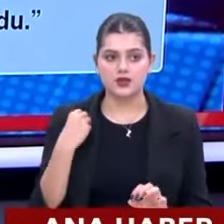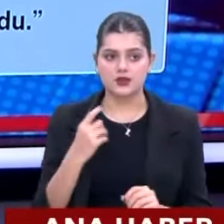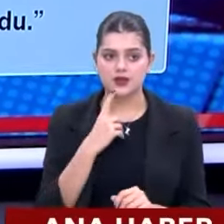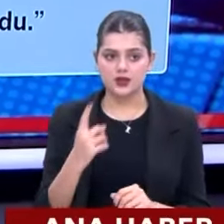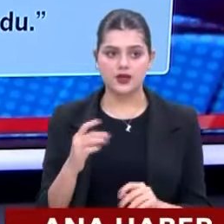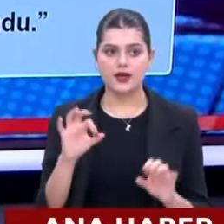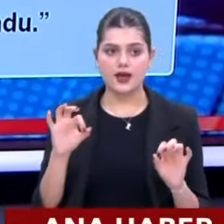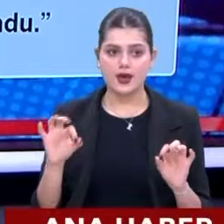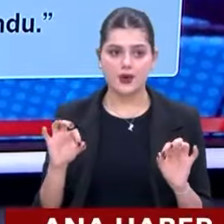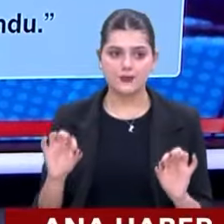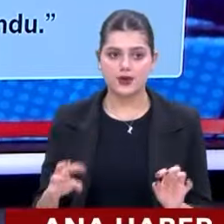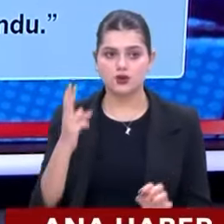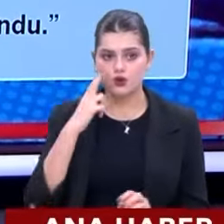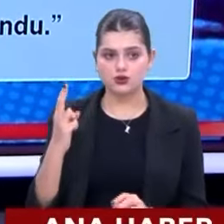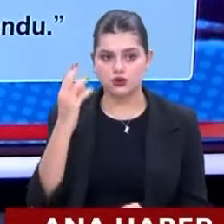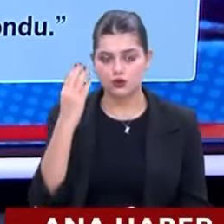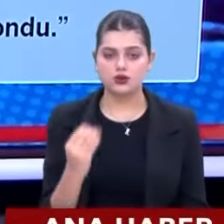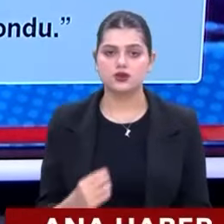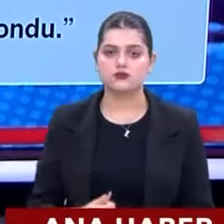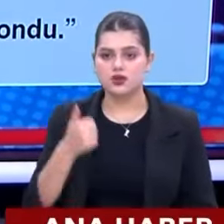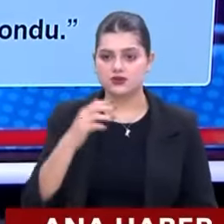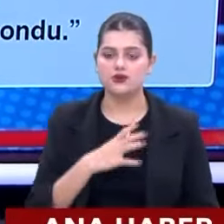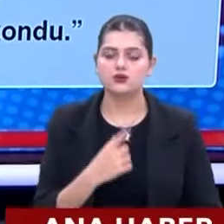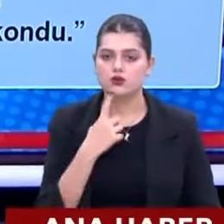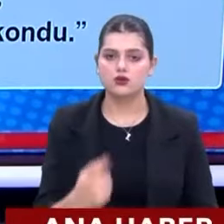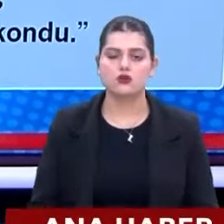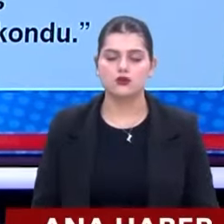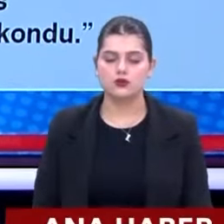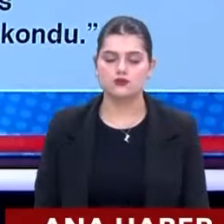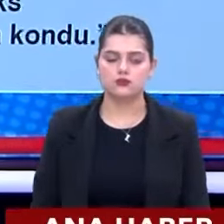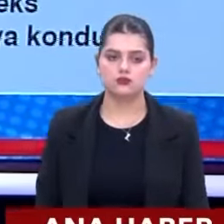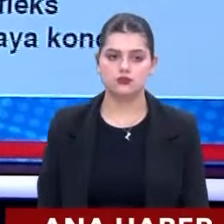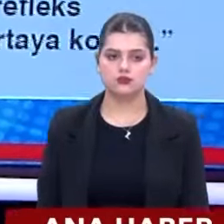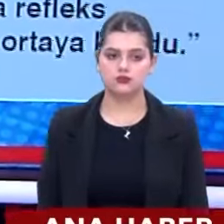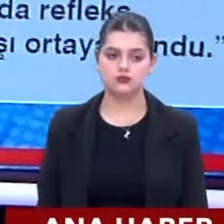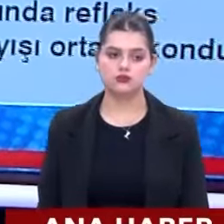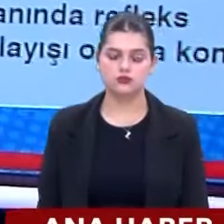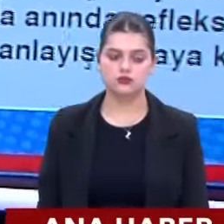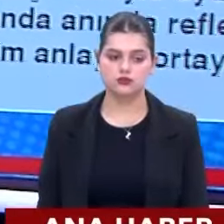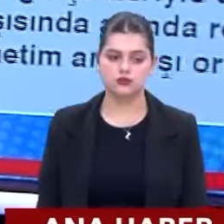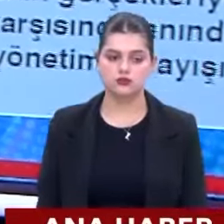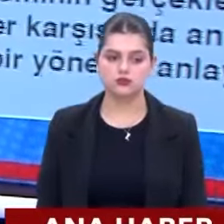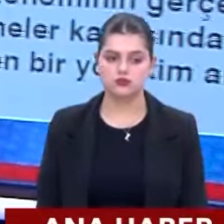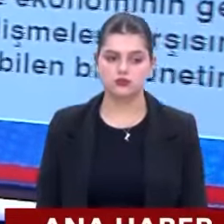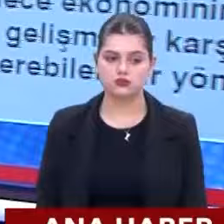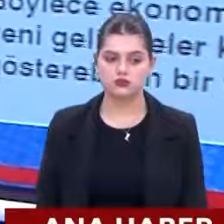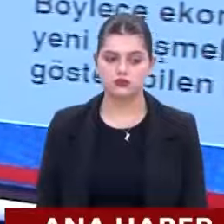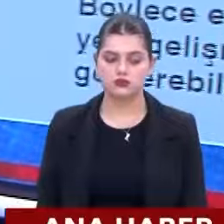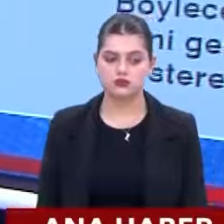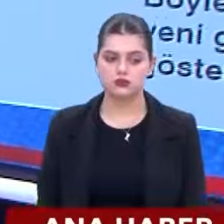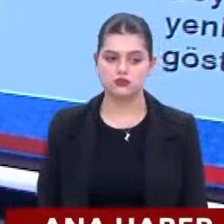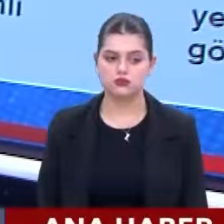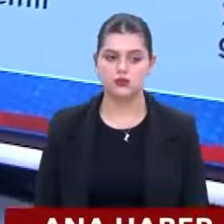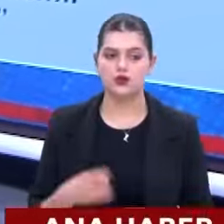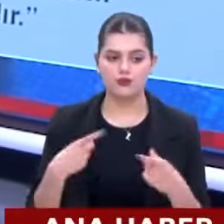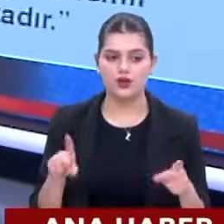karşısında anında refleks gösterebilen bir yönetim anlayışı ortaya kondu diyor. Pozitif bir değerlendirme yapmış Avdagiç'te. Evet, tabii